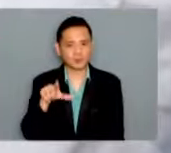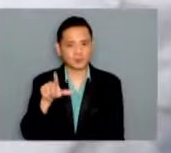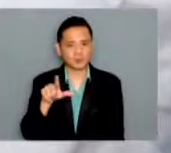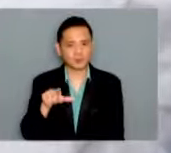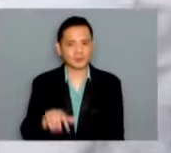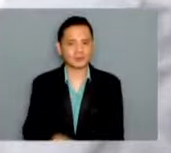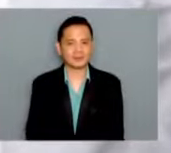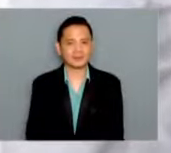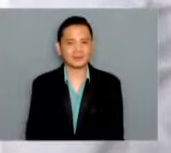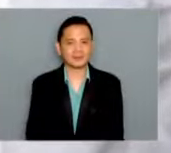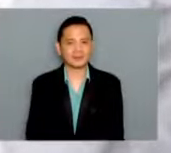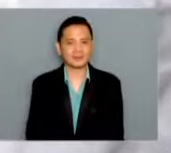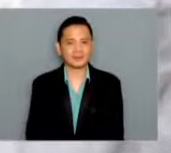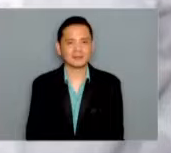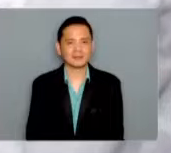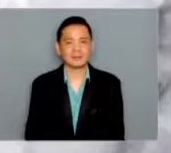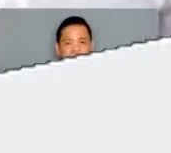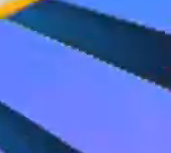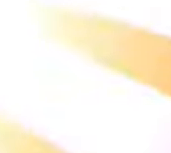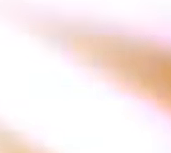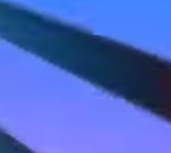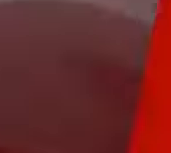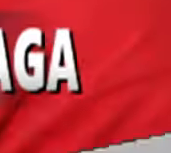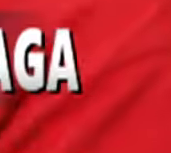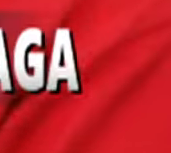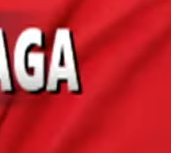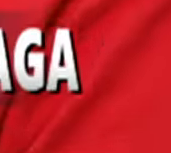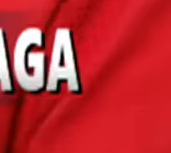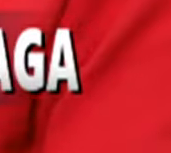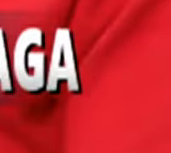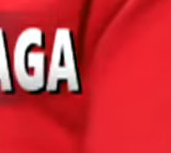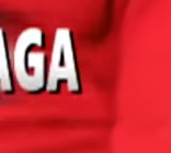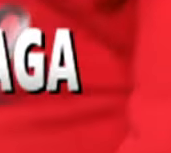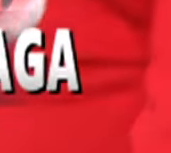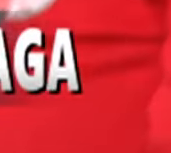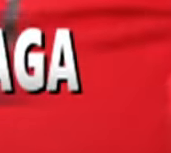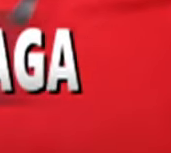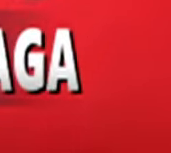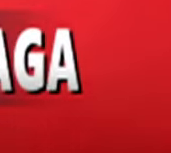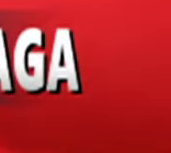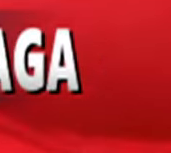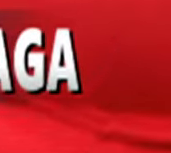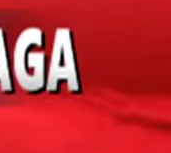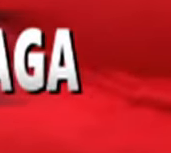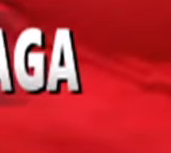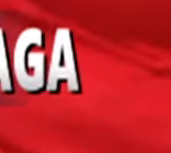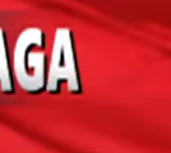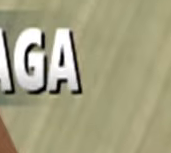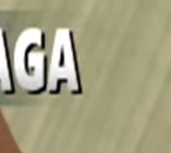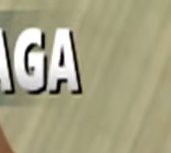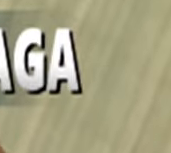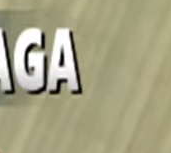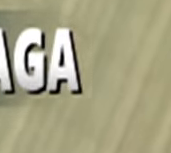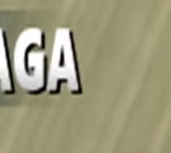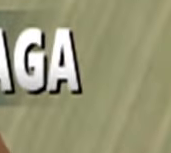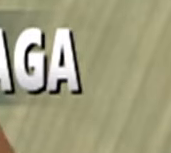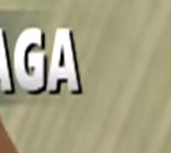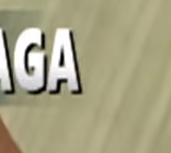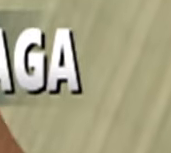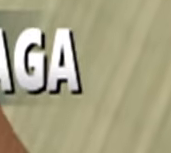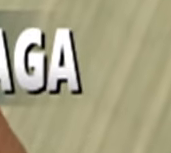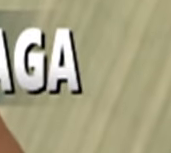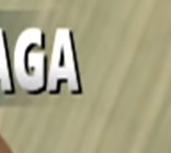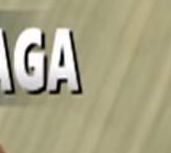ngayon. At ito naman po, sa ibang issue, tatalakay natin ang sakit at hirap na madalas ay hindi maipaliwanag kapag nawawalan tayo ng